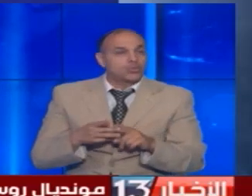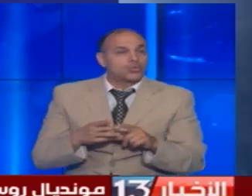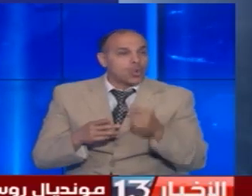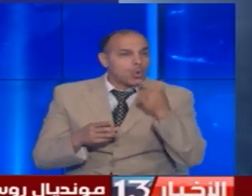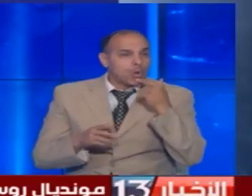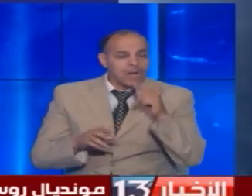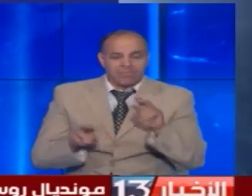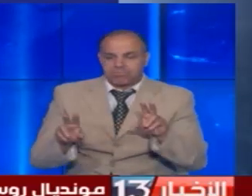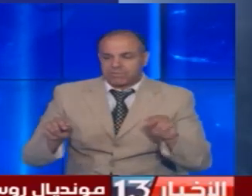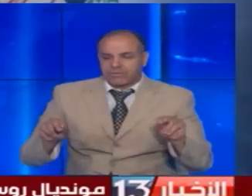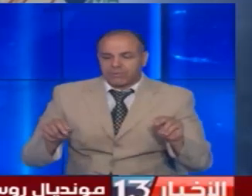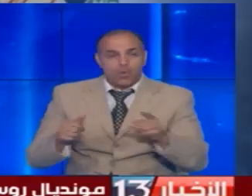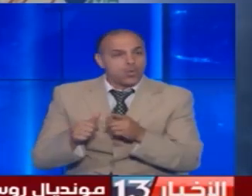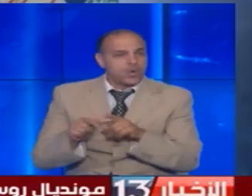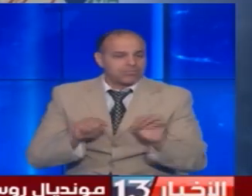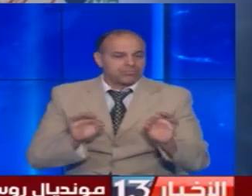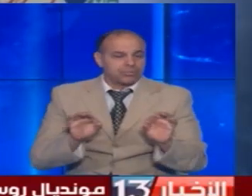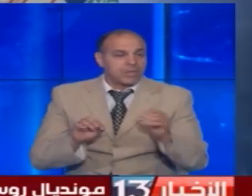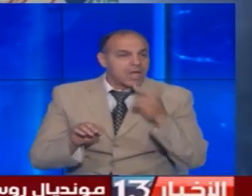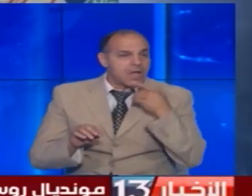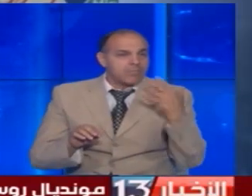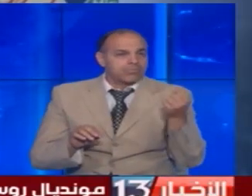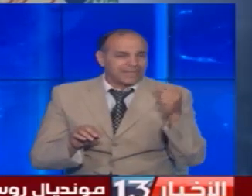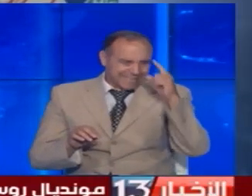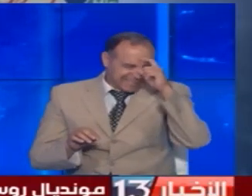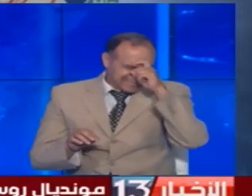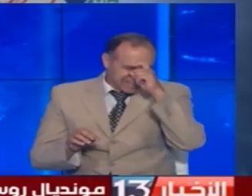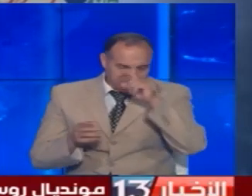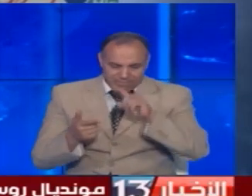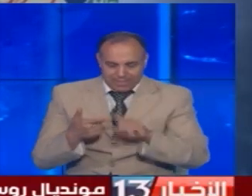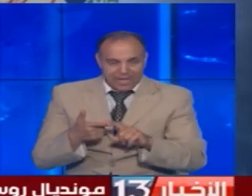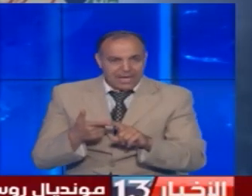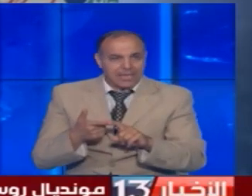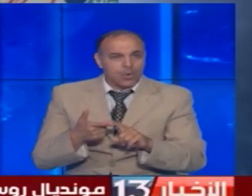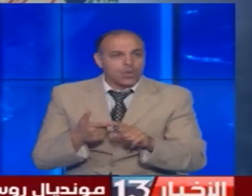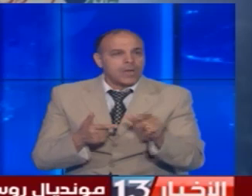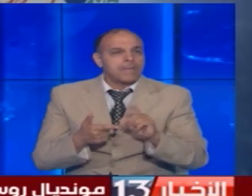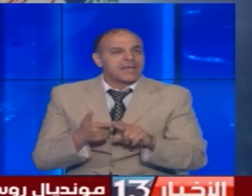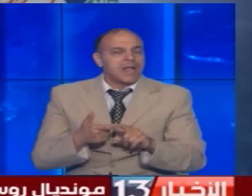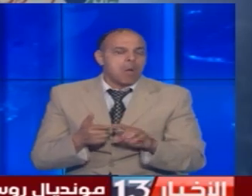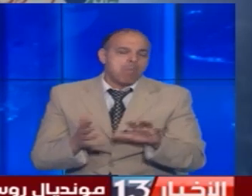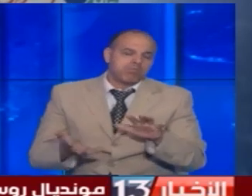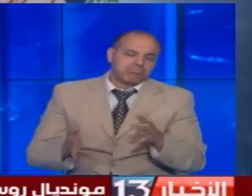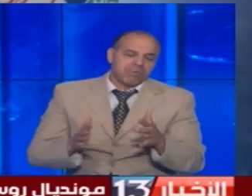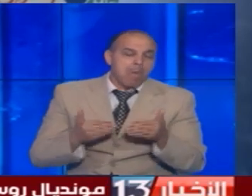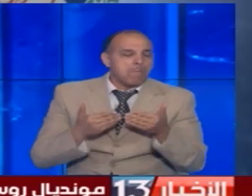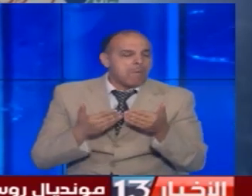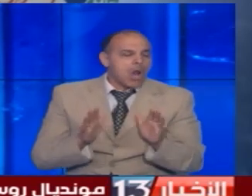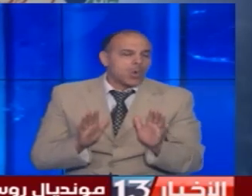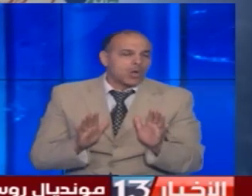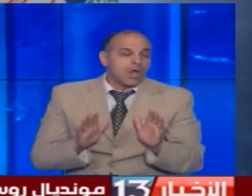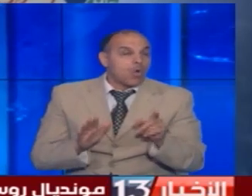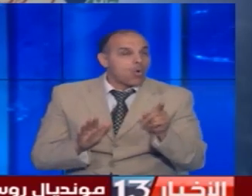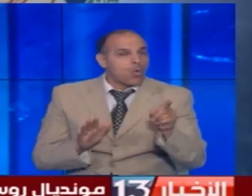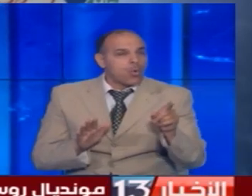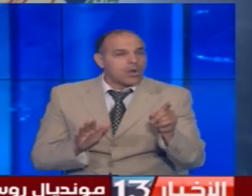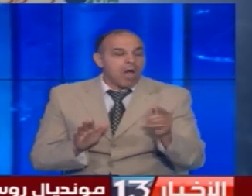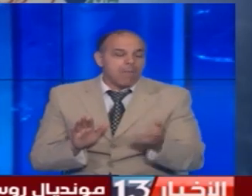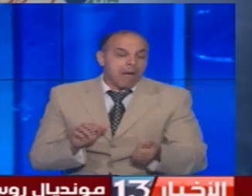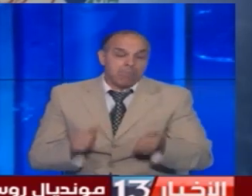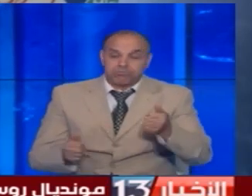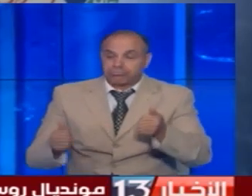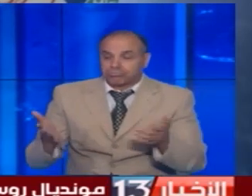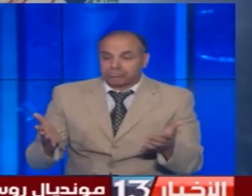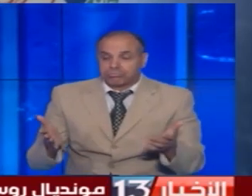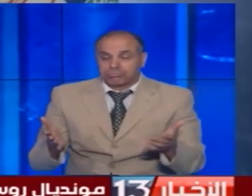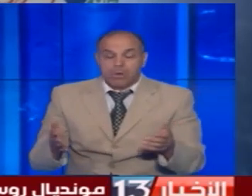خلالها بالتعادل في الأولى قبل الفوز بصعوبة في الثانية لتبقى كل الفرضيات ممكنة بالنسبة إلى التأهل